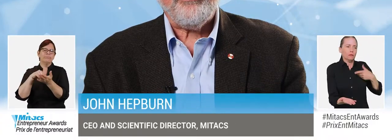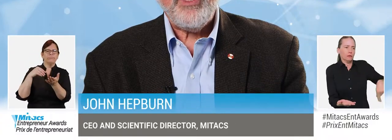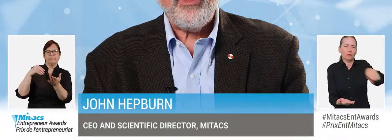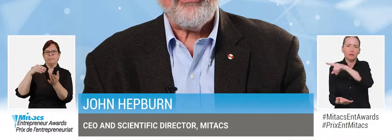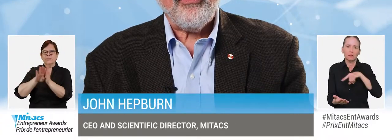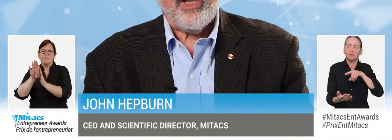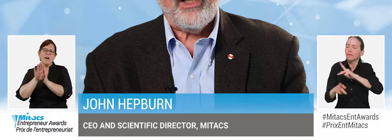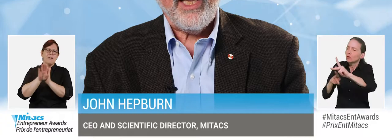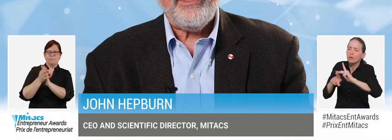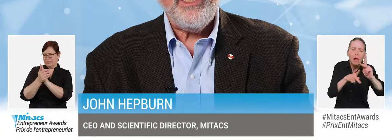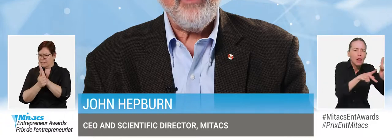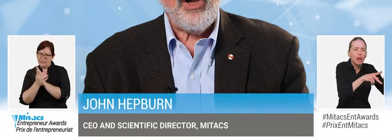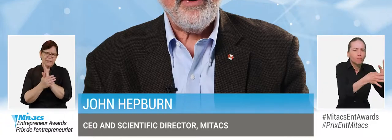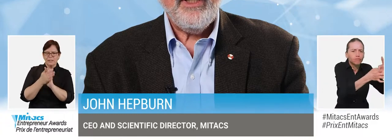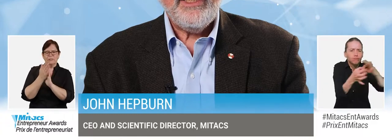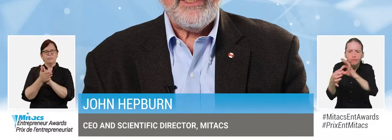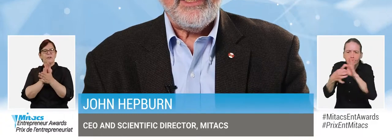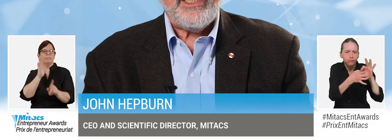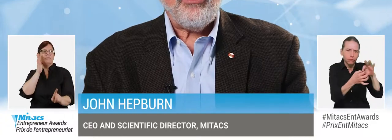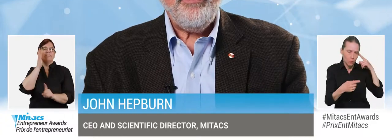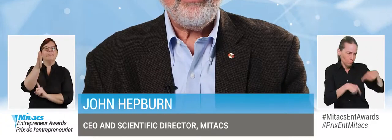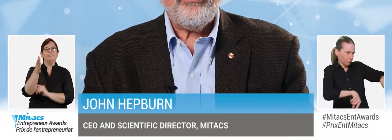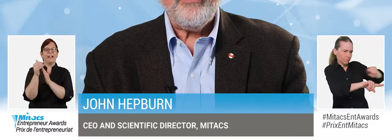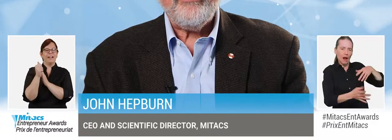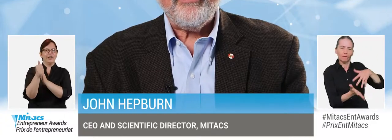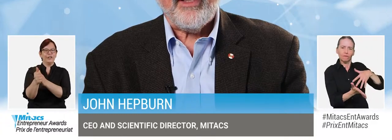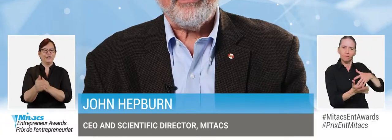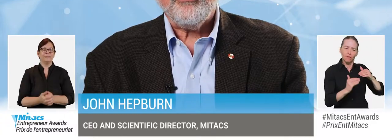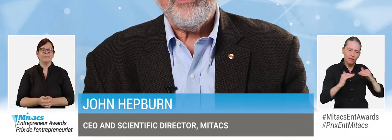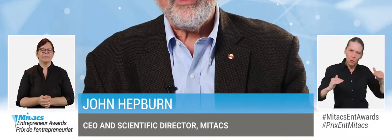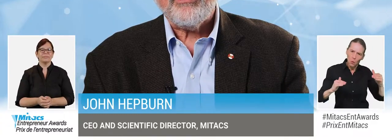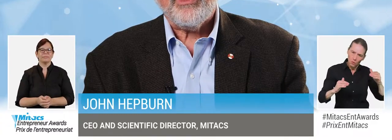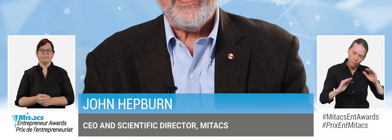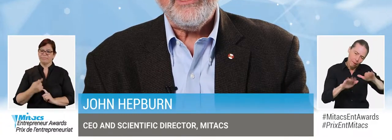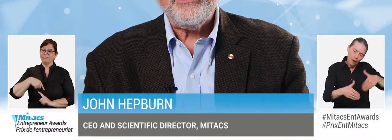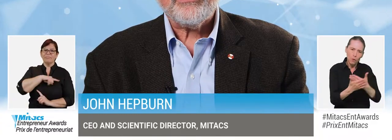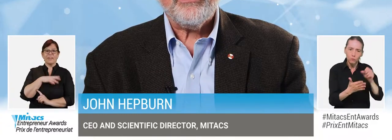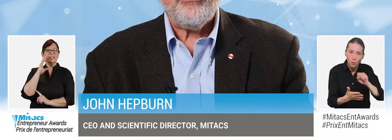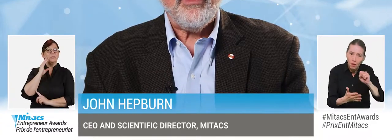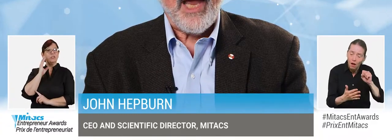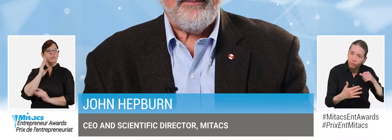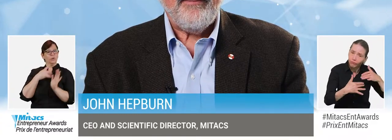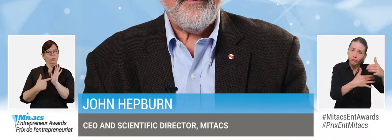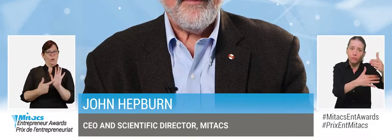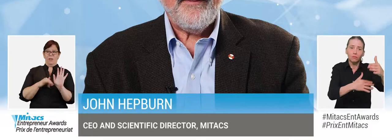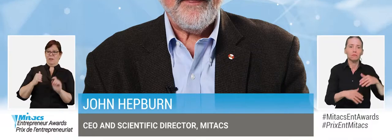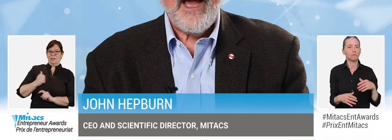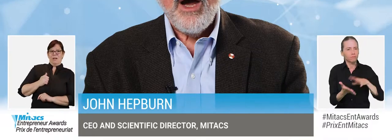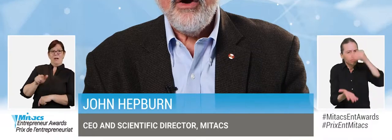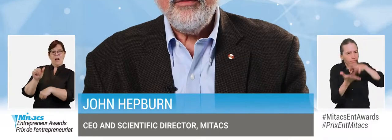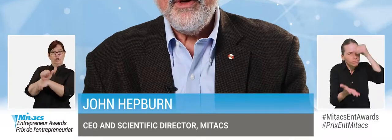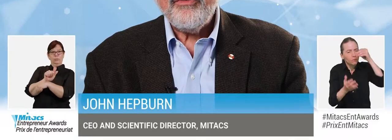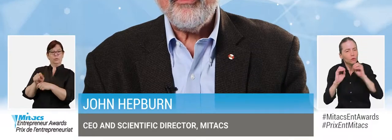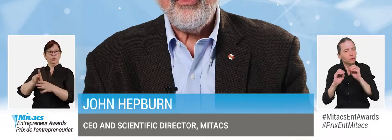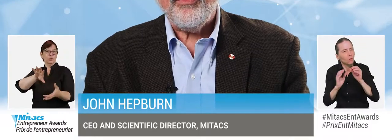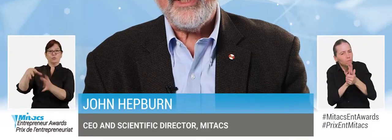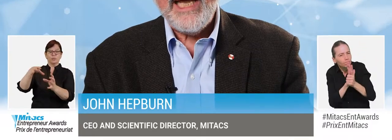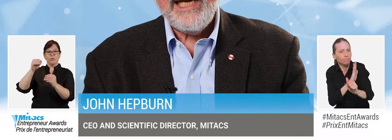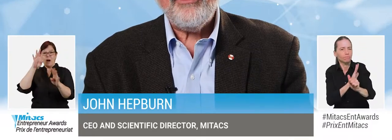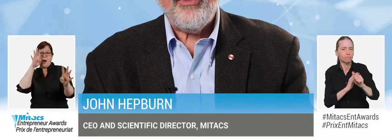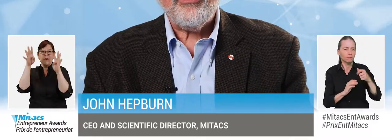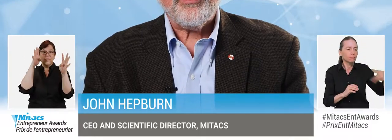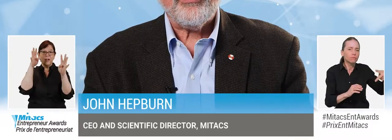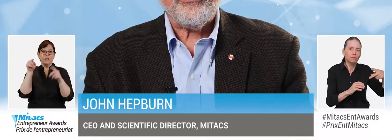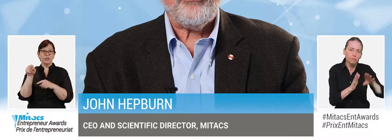éducation expérientielle et développent les compétences nécessaires pour devenir les leaders de demain. Our experience has shown